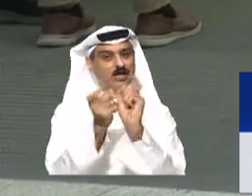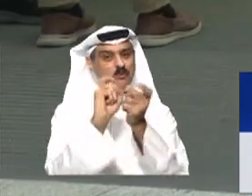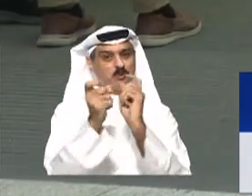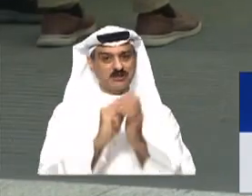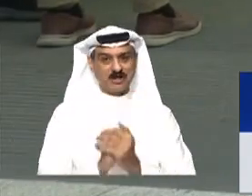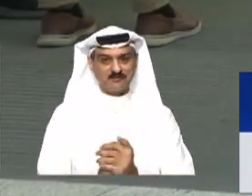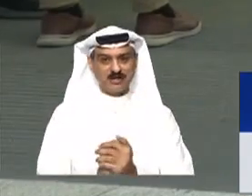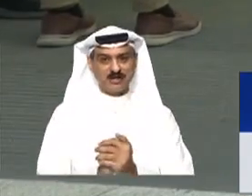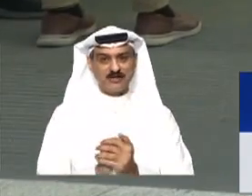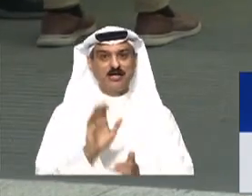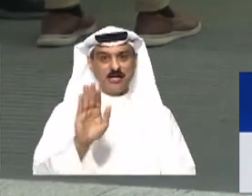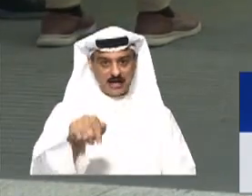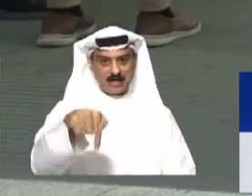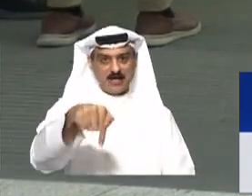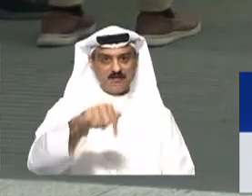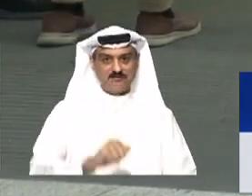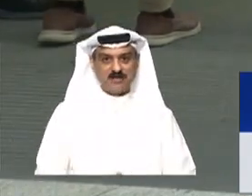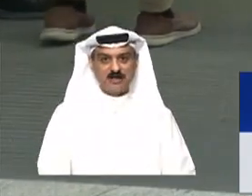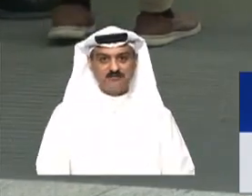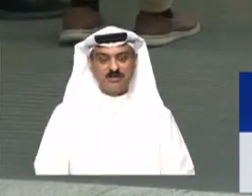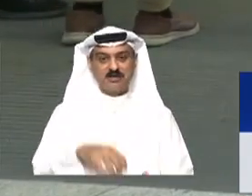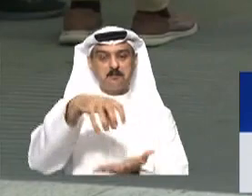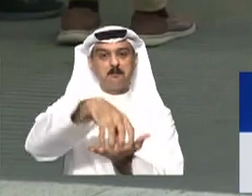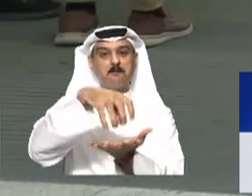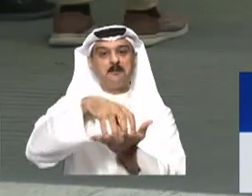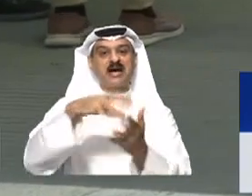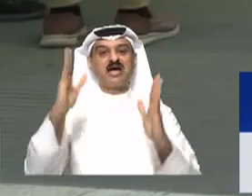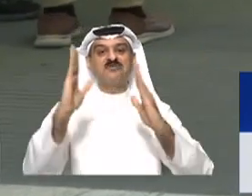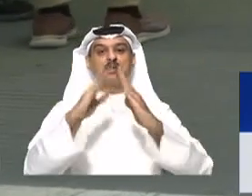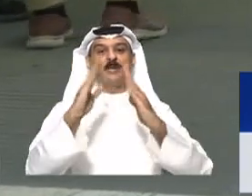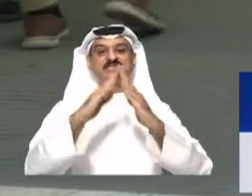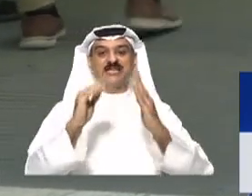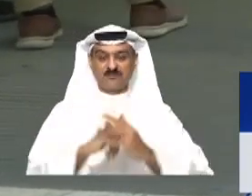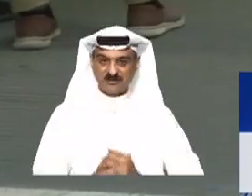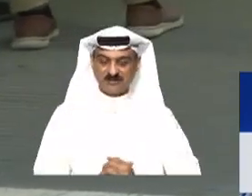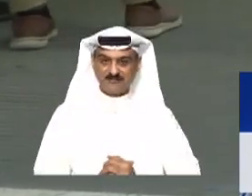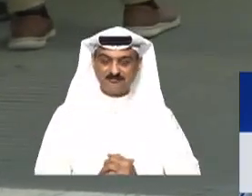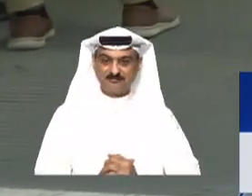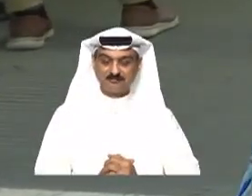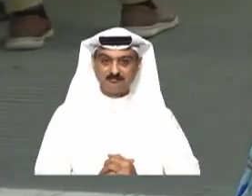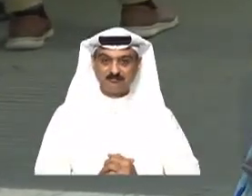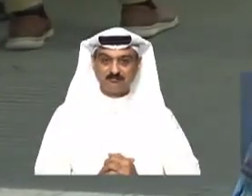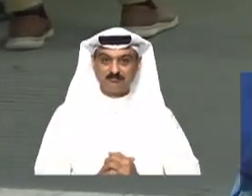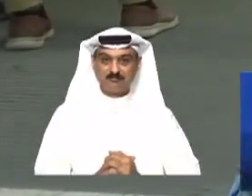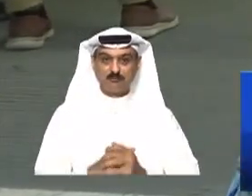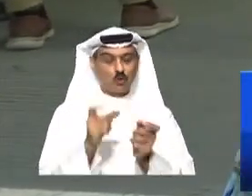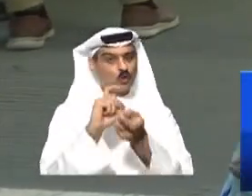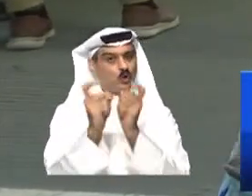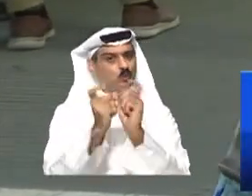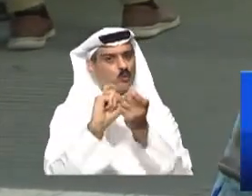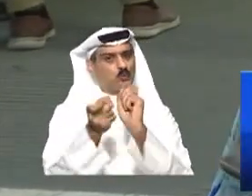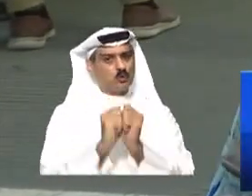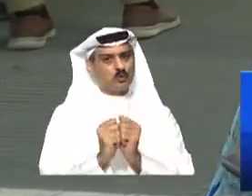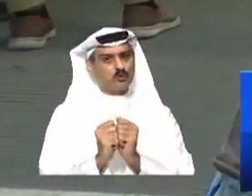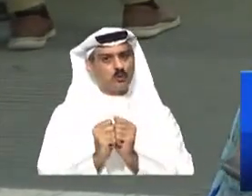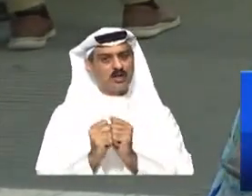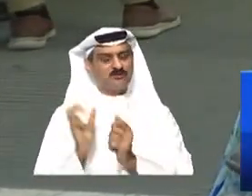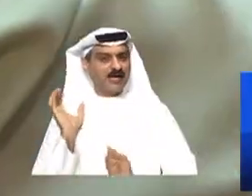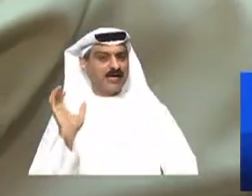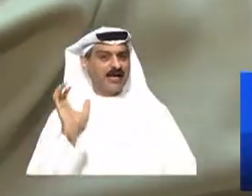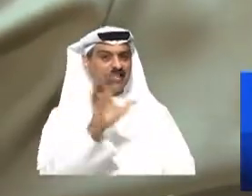الإقليمية اللي موجودة حاليا، القومية اللي موجودة في جمهورية مصر العربية، اللي هي بطولة ألعاب القوى والبوتشي